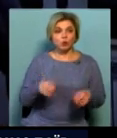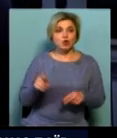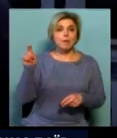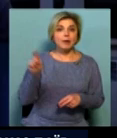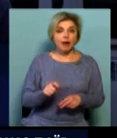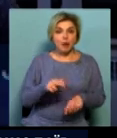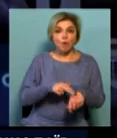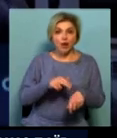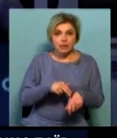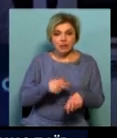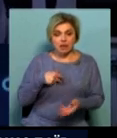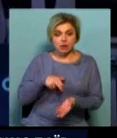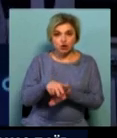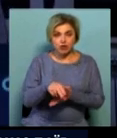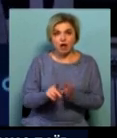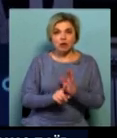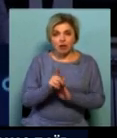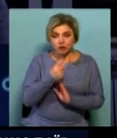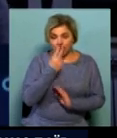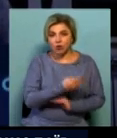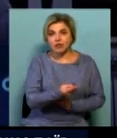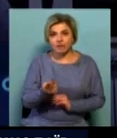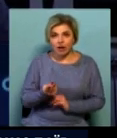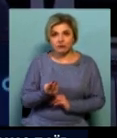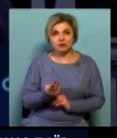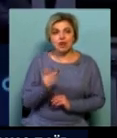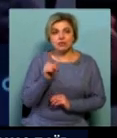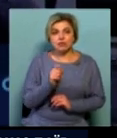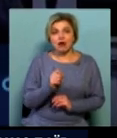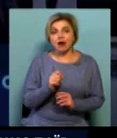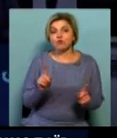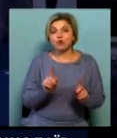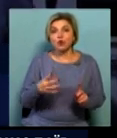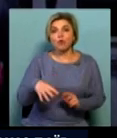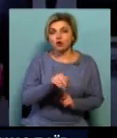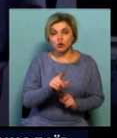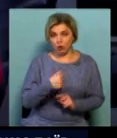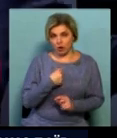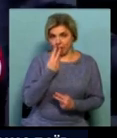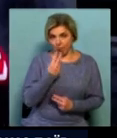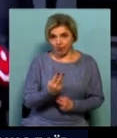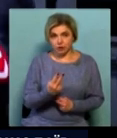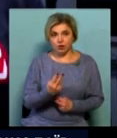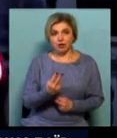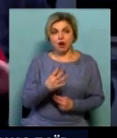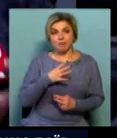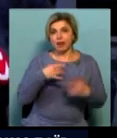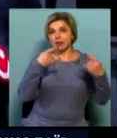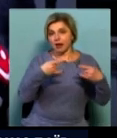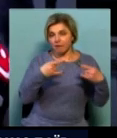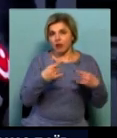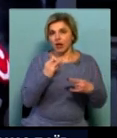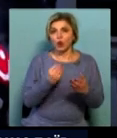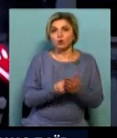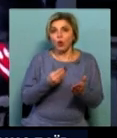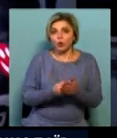Вже приїхала поліція, ми зайшли, почала вже роздивлятися. За великим рахунком, все, що спочатку я побачила, планшет стояв, телевізор і коштовне там